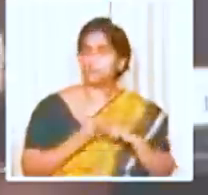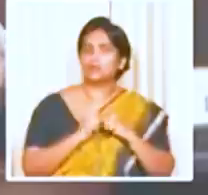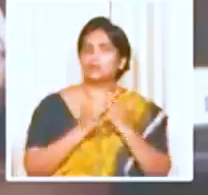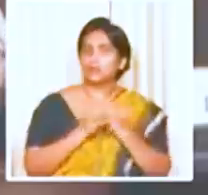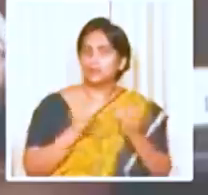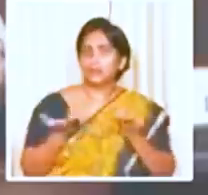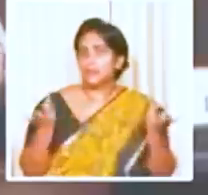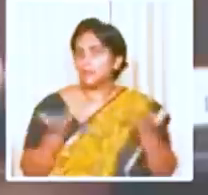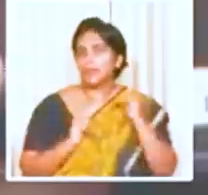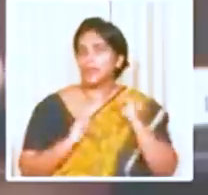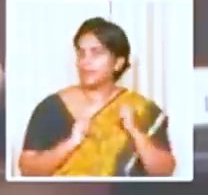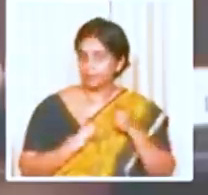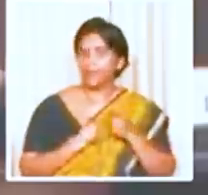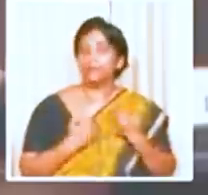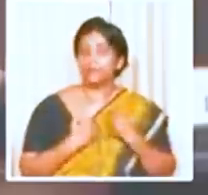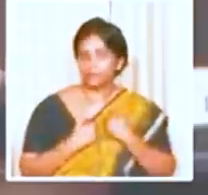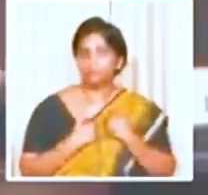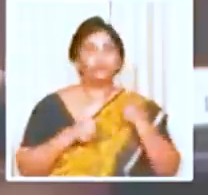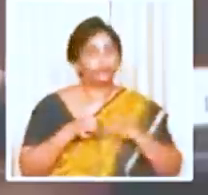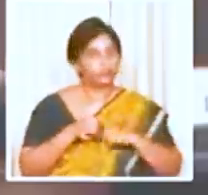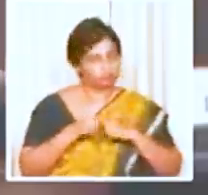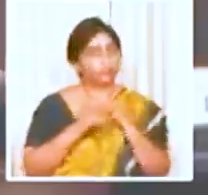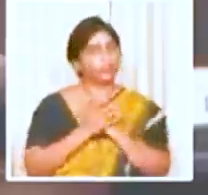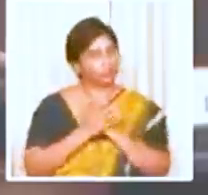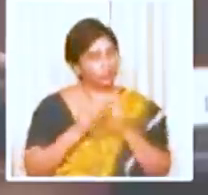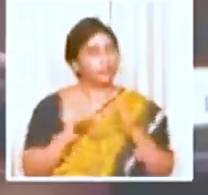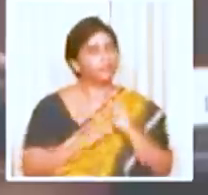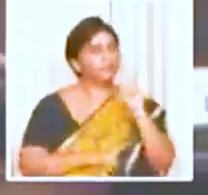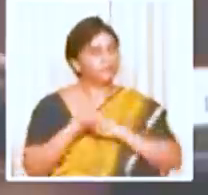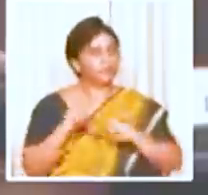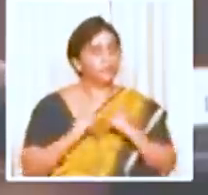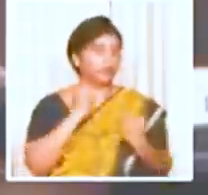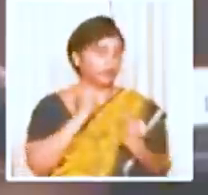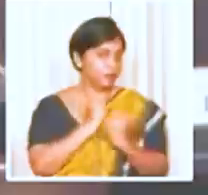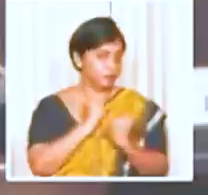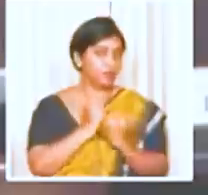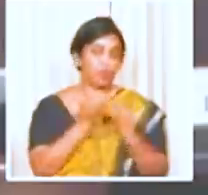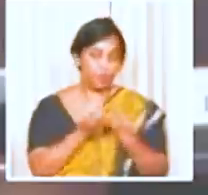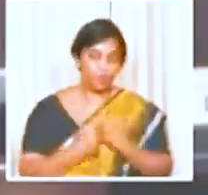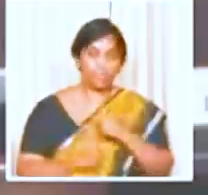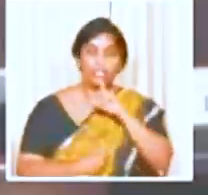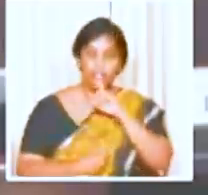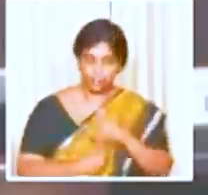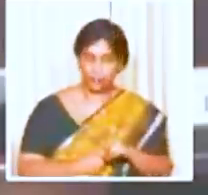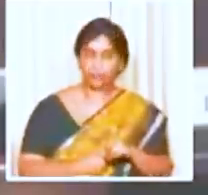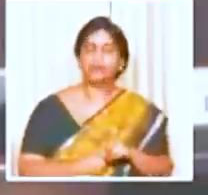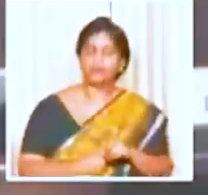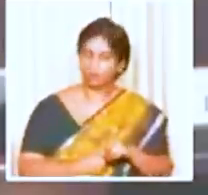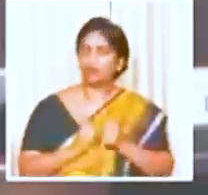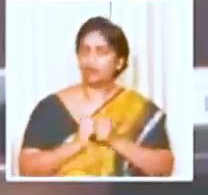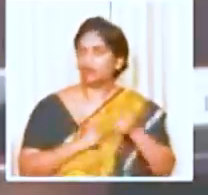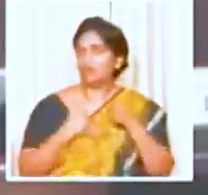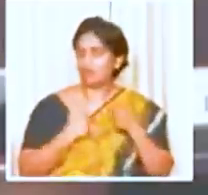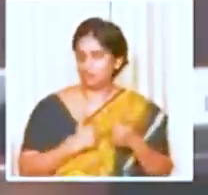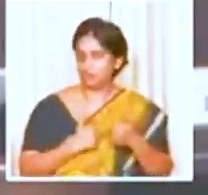இதுக்கு பாராளுமன்றத்துடைய அனுமதியை நாங்கள் தரப்போகிறோம் என்றாவது ஆக குறைந்தது அவர் உண்மையாக இருந்தால், அவருடைய கருத்துகள் உண்மையாக இருந்தால் அவர் செய்திருக்கலாம். ஆனால்